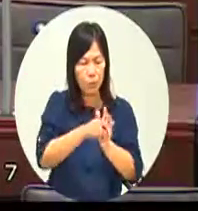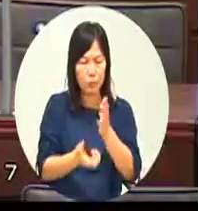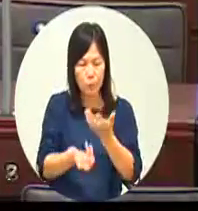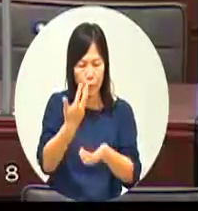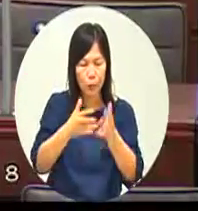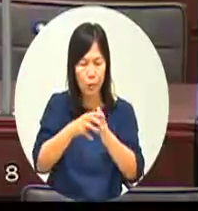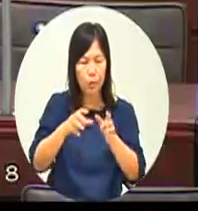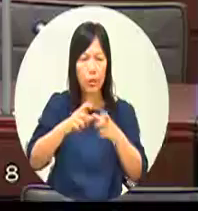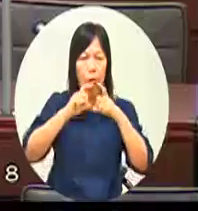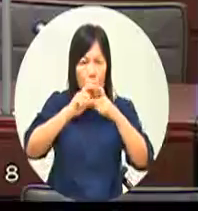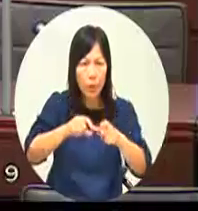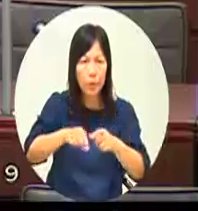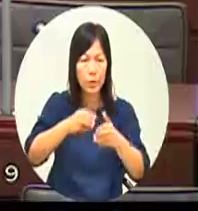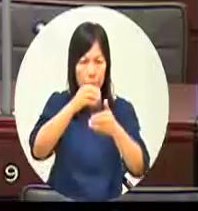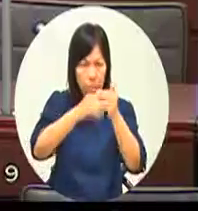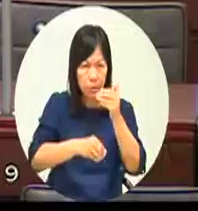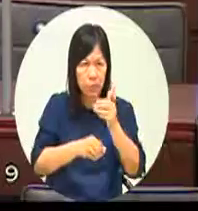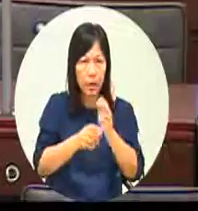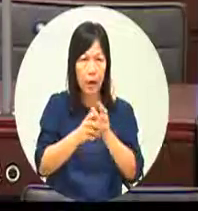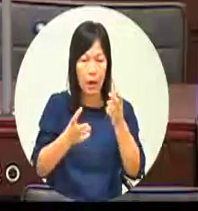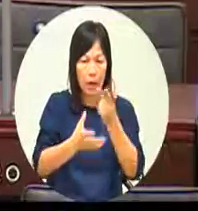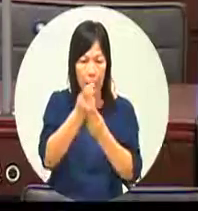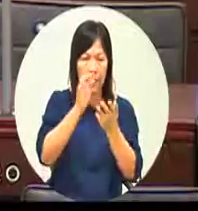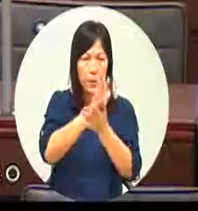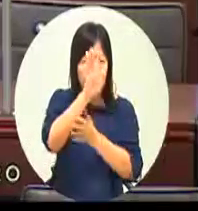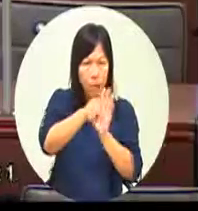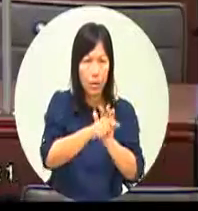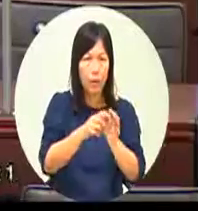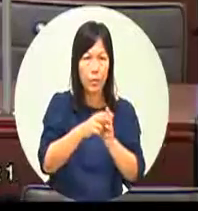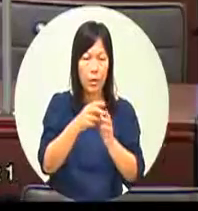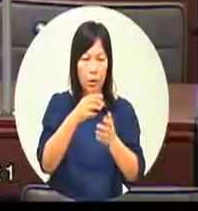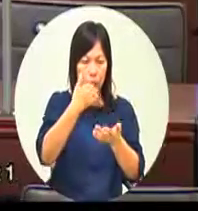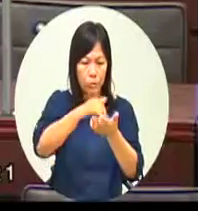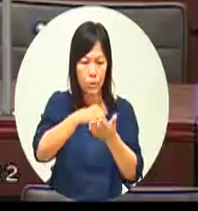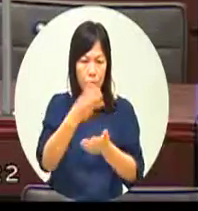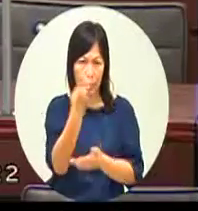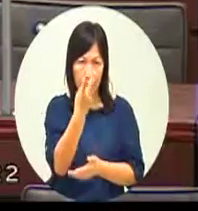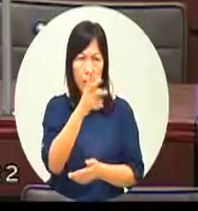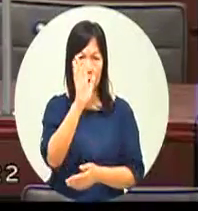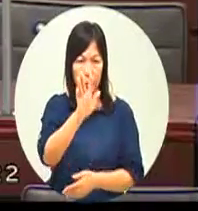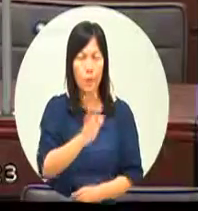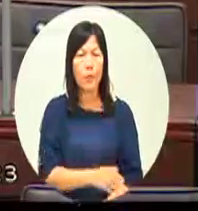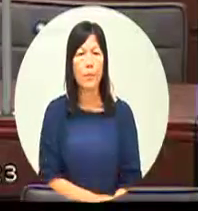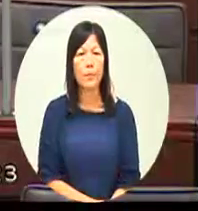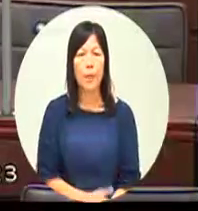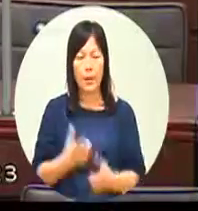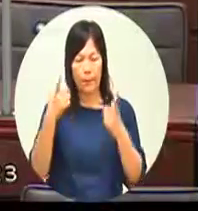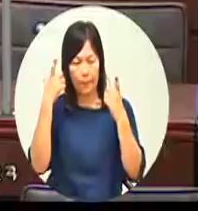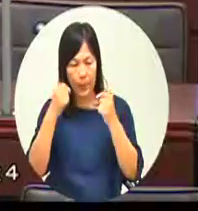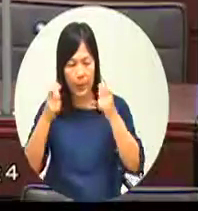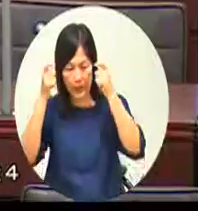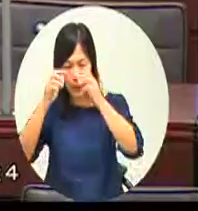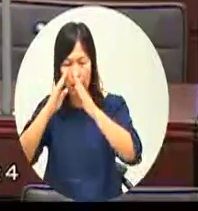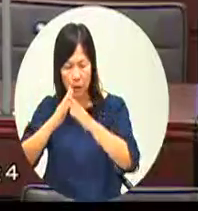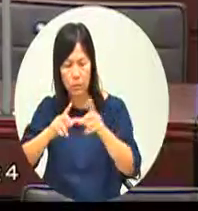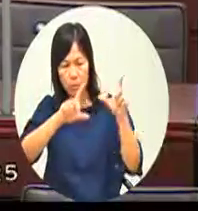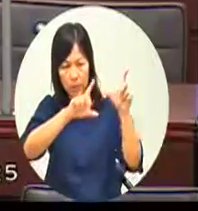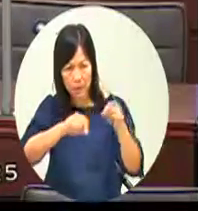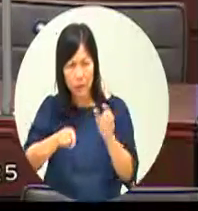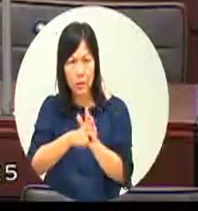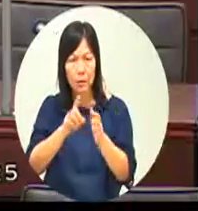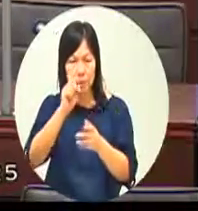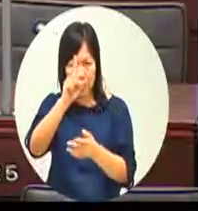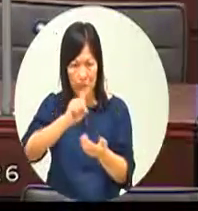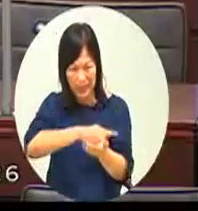度，以合并之后有两套的计算的方法，好，原来的高雄市是按照一